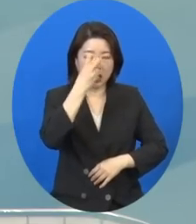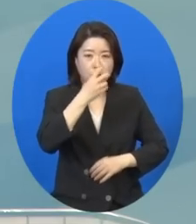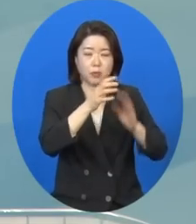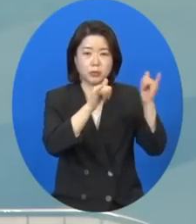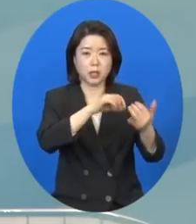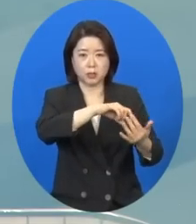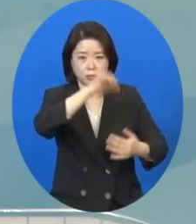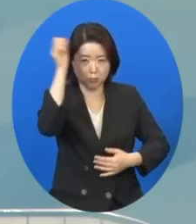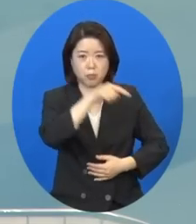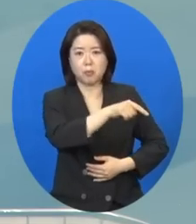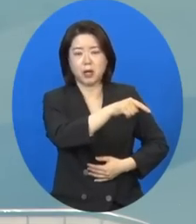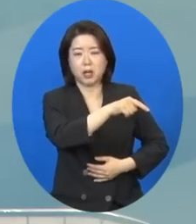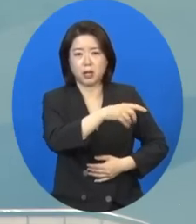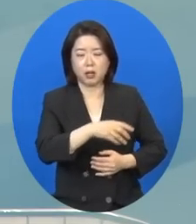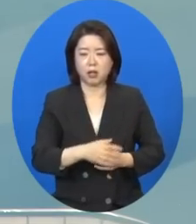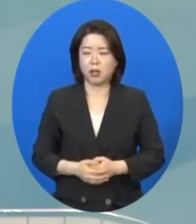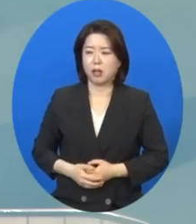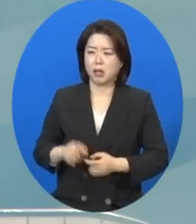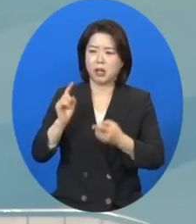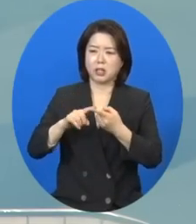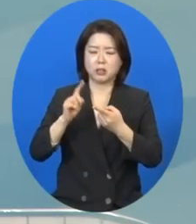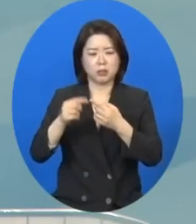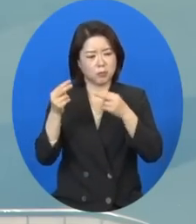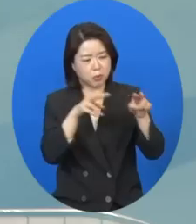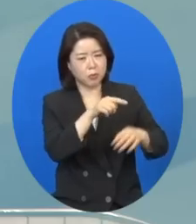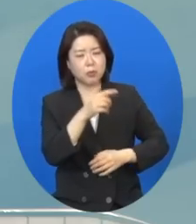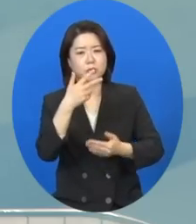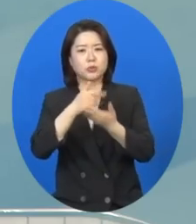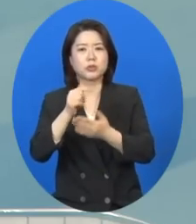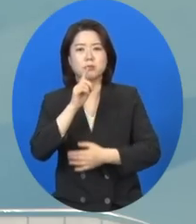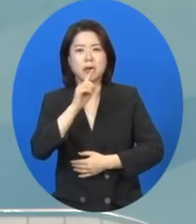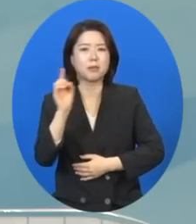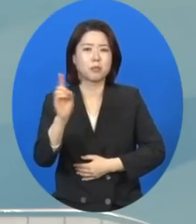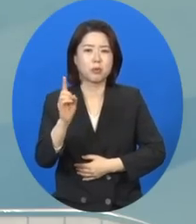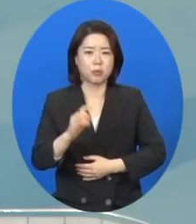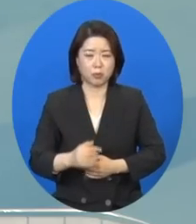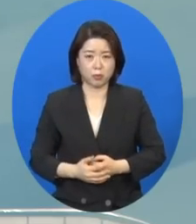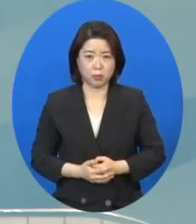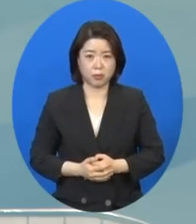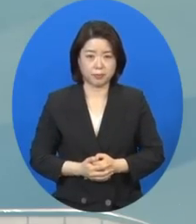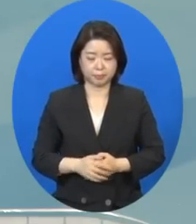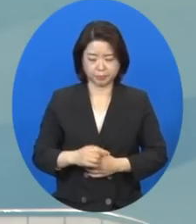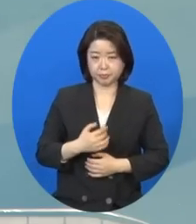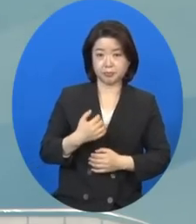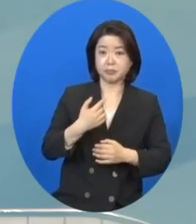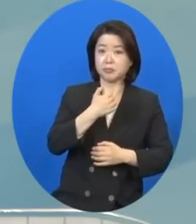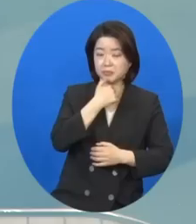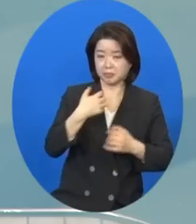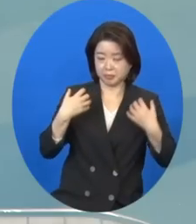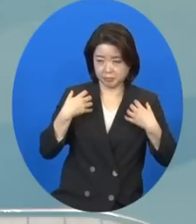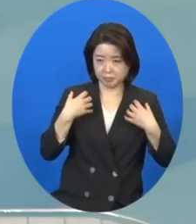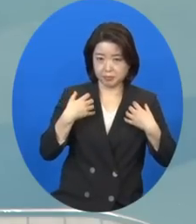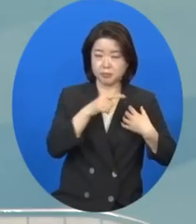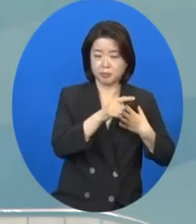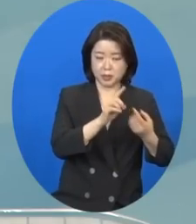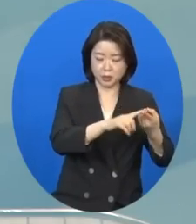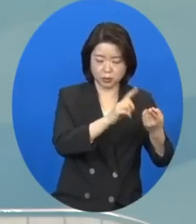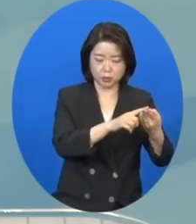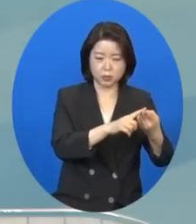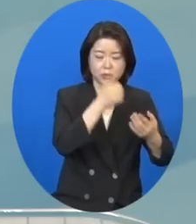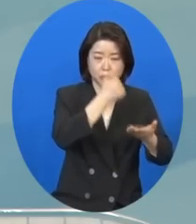여기에 대해서 주님은 뭐라고 하실까 빌라도도 빌라도지만 주님은 가야바의 죄가 왜 더 크다고